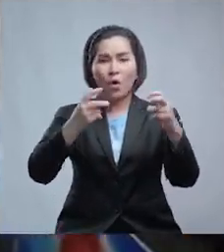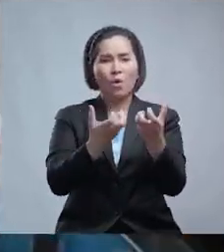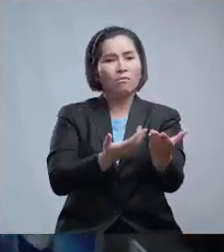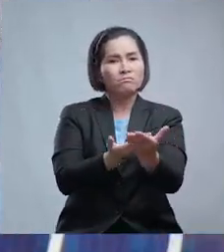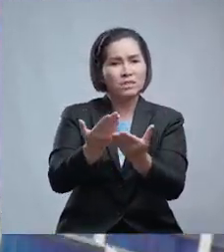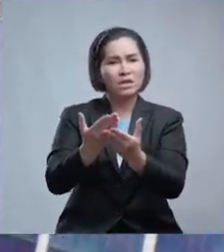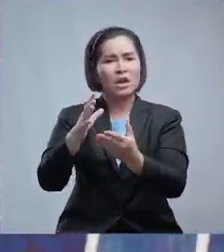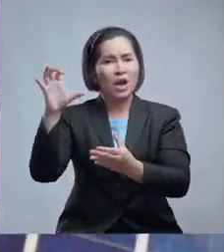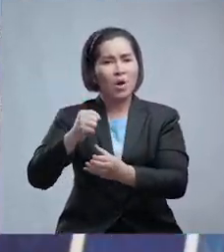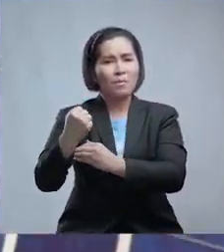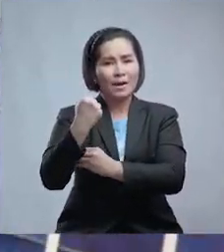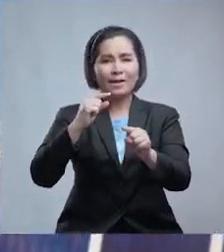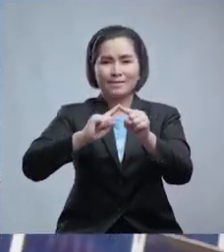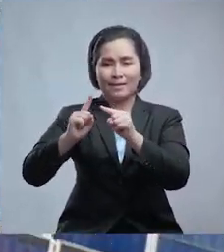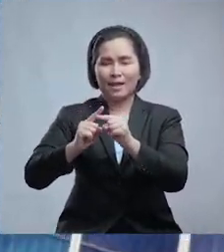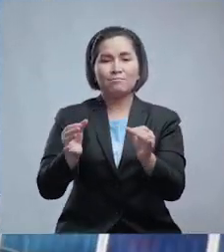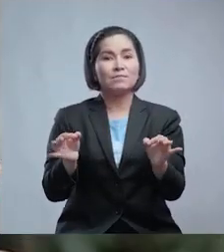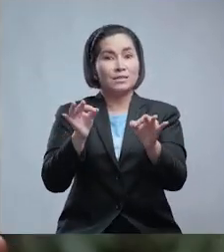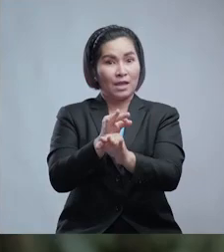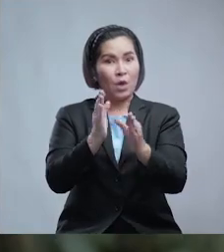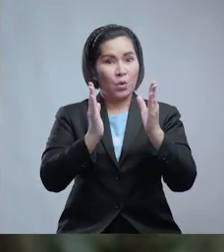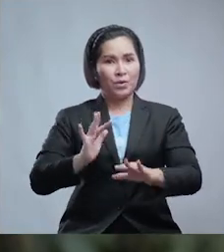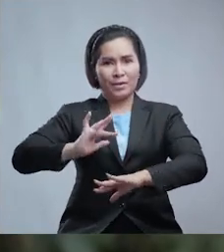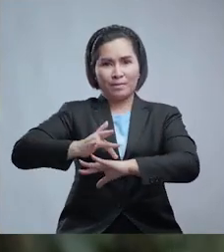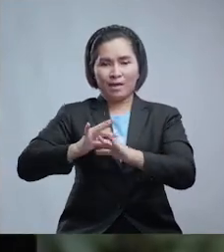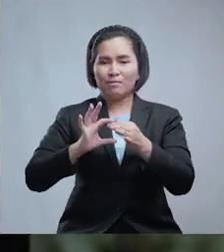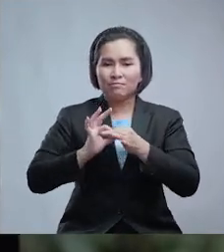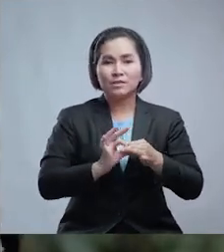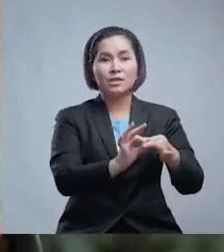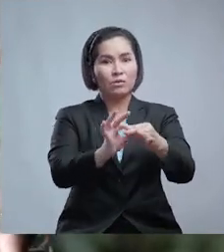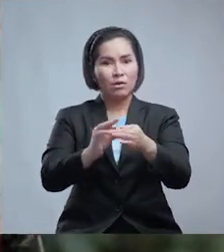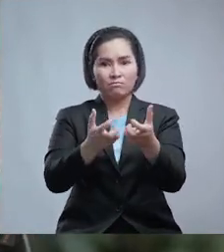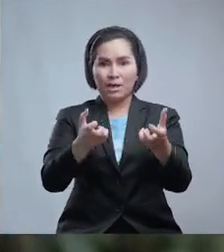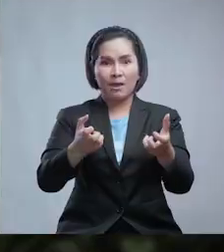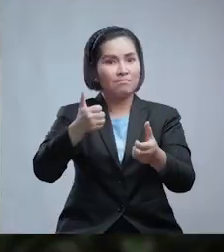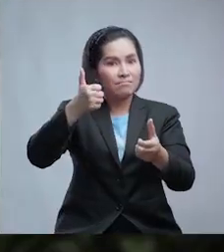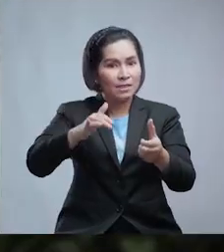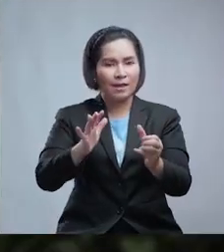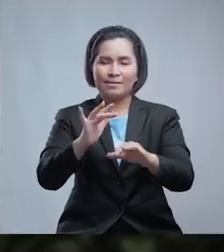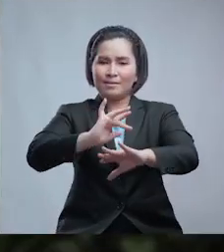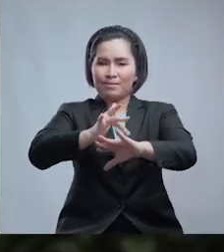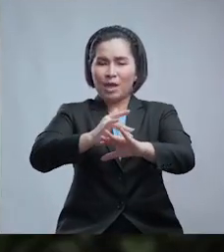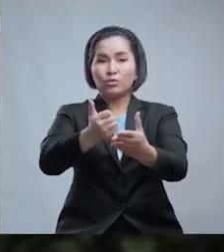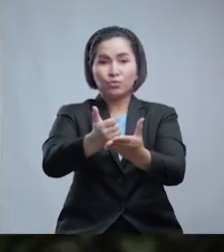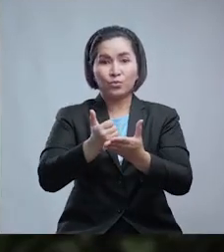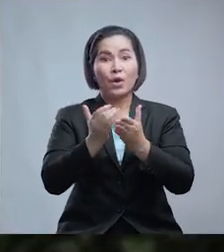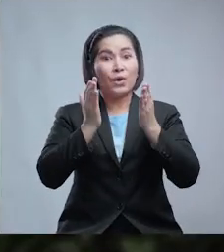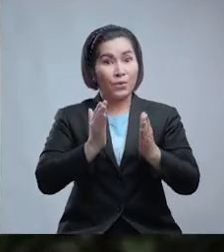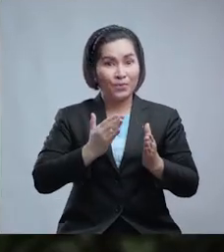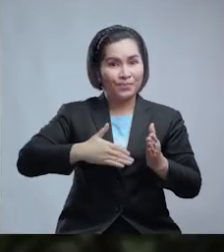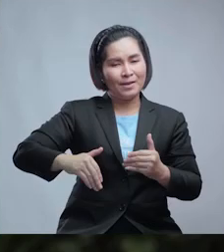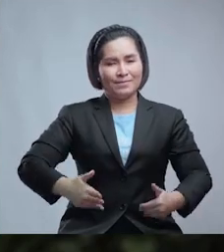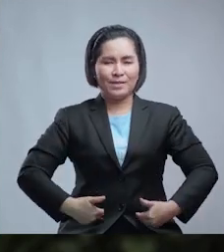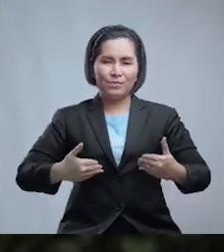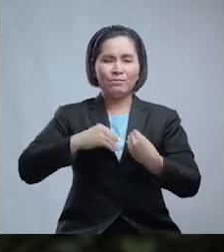พลังงานทดแทนมนุษย์และธรรมชาติมันคือสิ่งเดียวกันมันไม่ใช่สิ่งที่แยกกันธรรมชาติก็เป็นสิ่งที่คอยหล่อเลี้